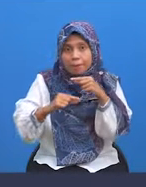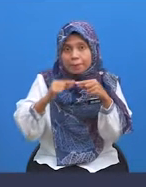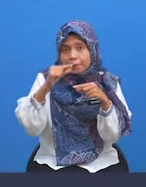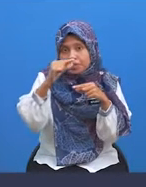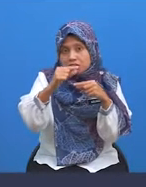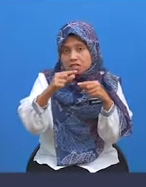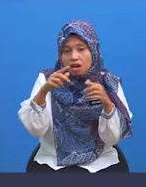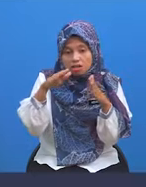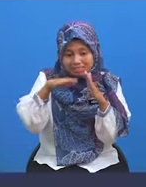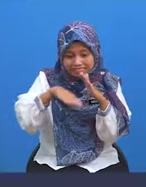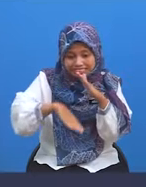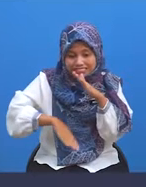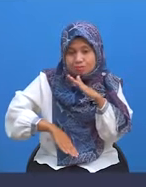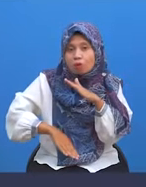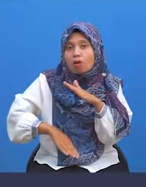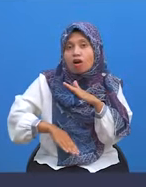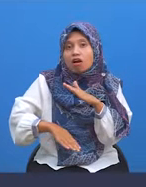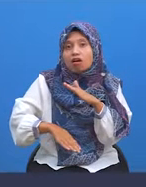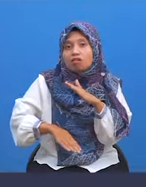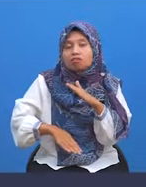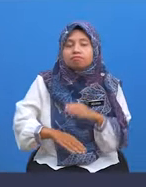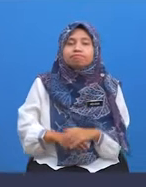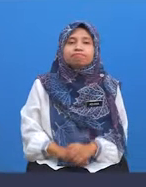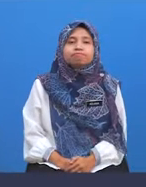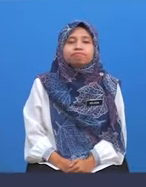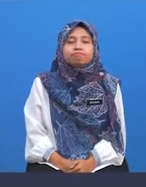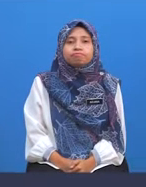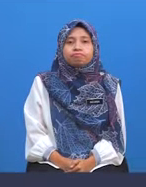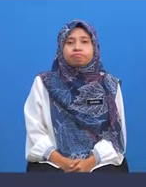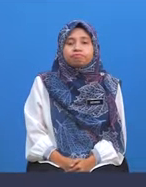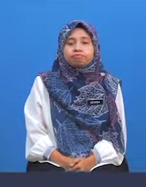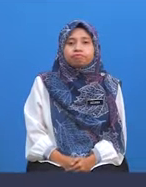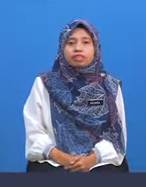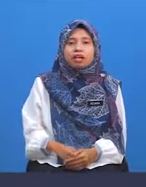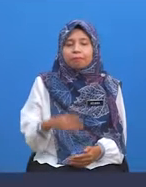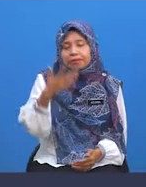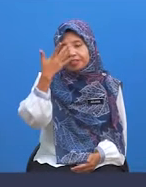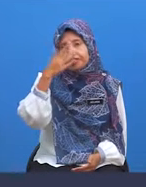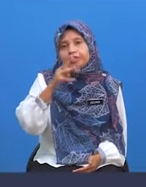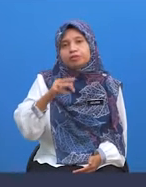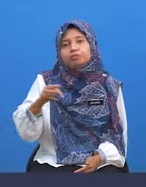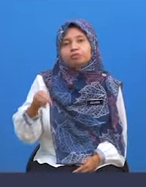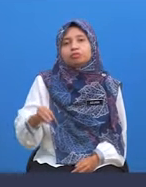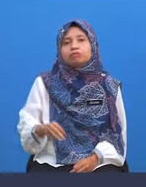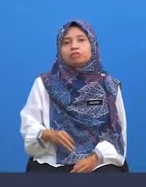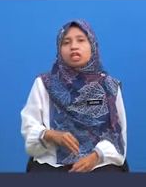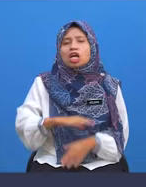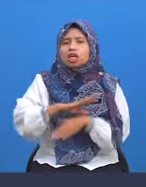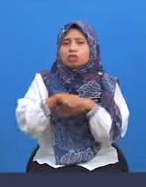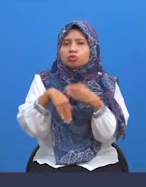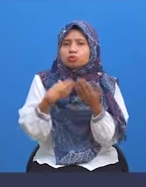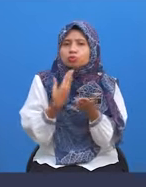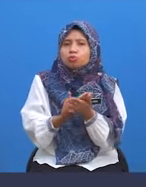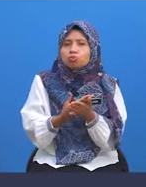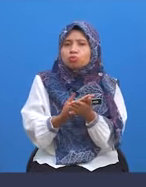Semua tekaan murid-murid hari ini tepat sekali. Keseluruhan graf kita akan bergerak 1